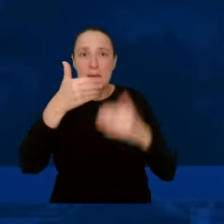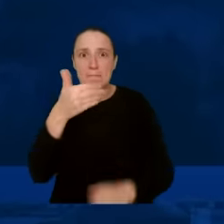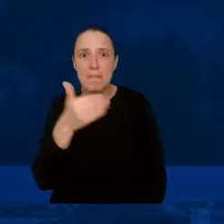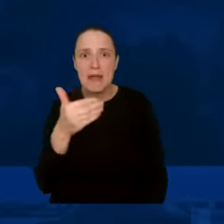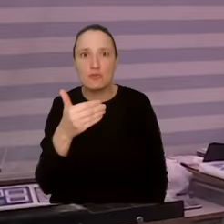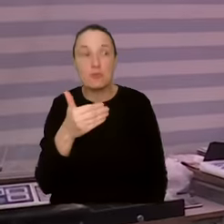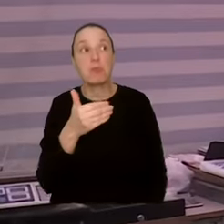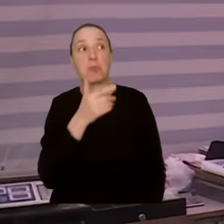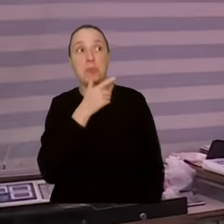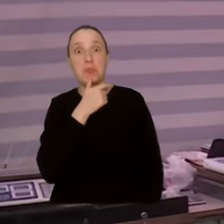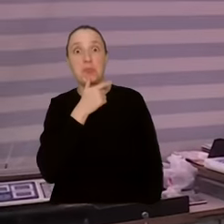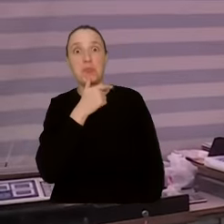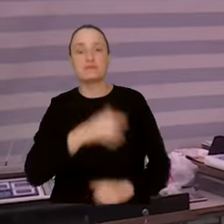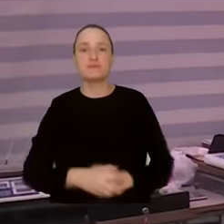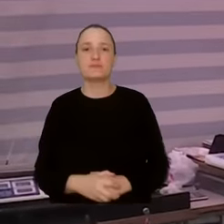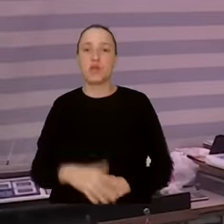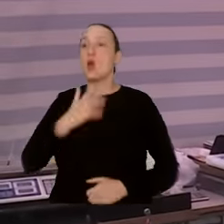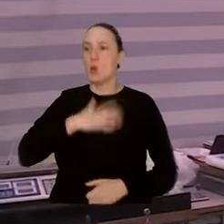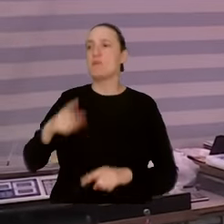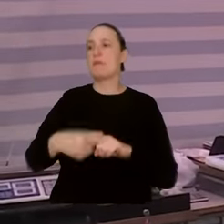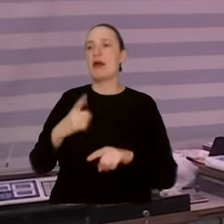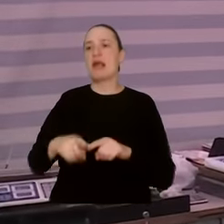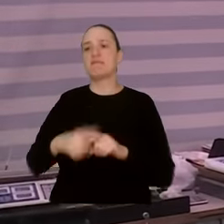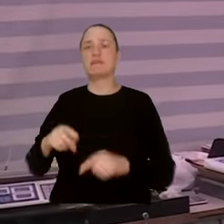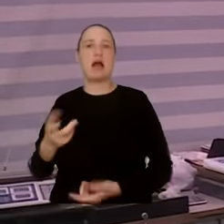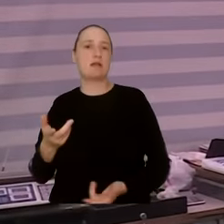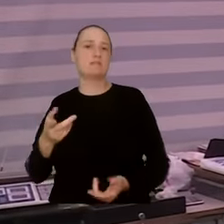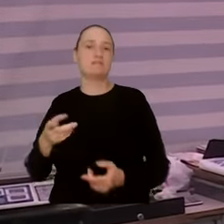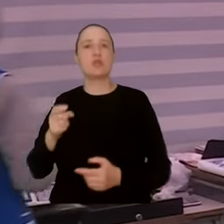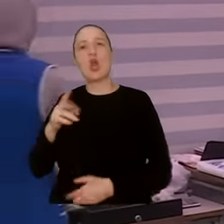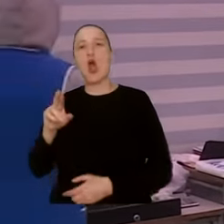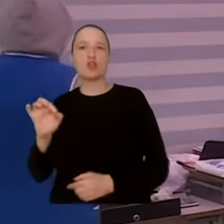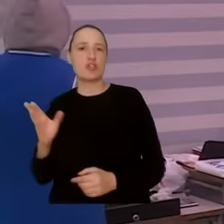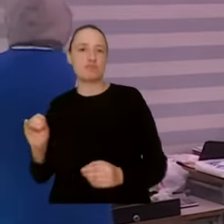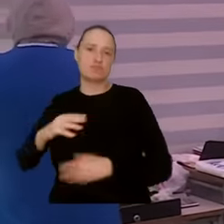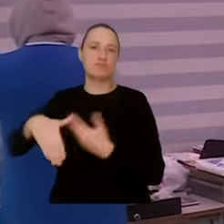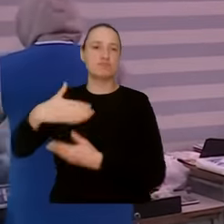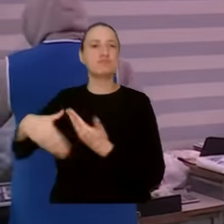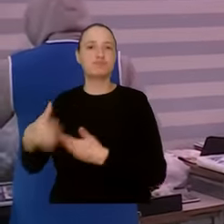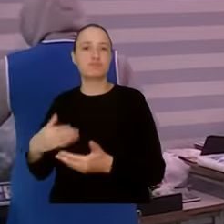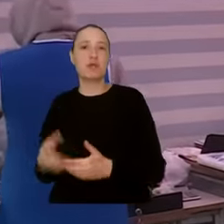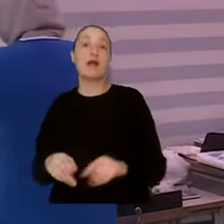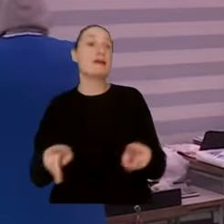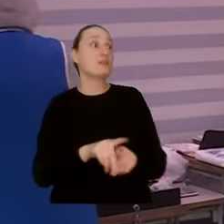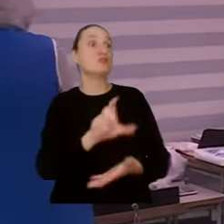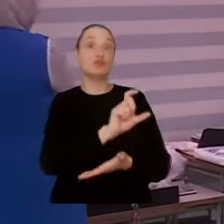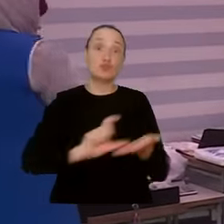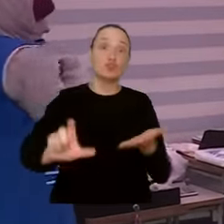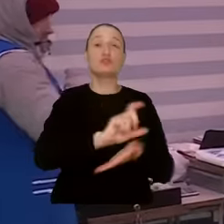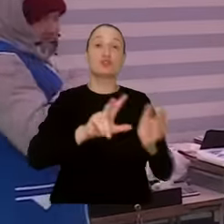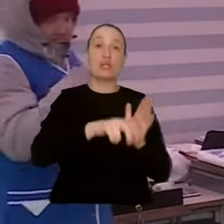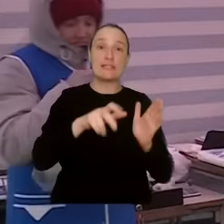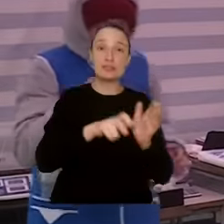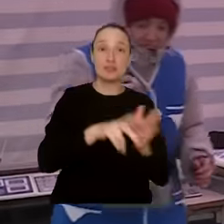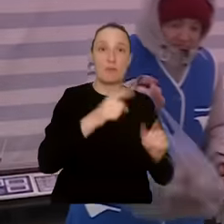tylko pozazdrościć. Lubię marchewkę z groszkiem gotować. A co jeszcze pani z marchewki robi? Ciasto marchewkowe na przykład. A